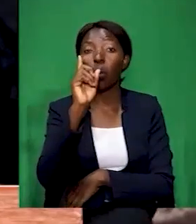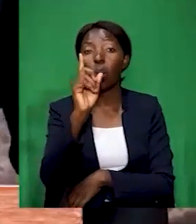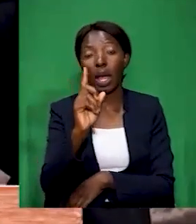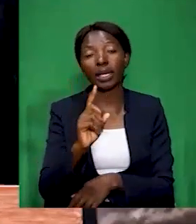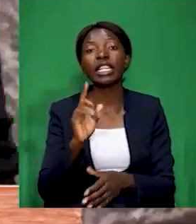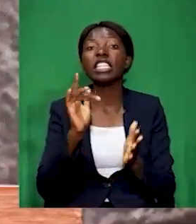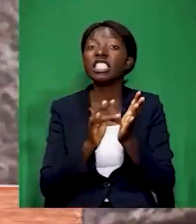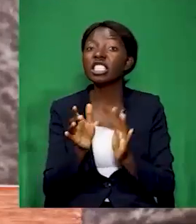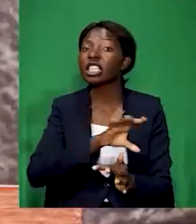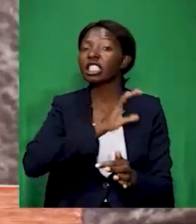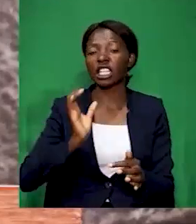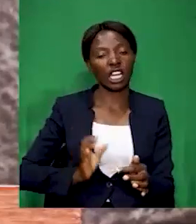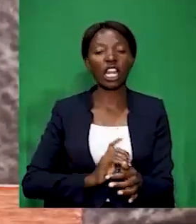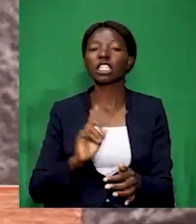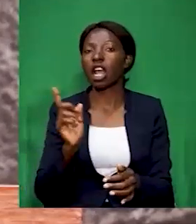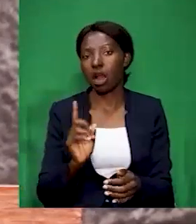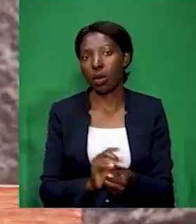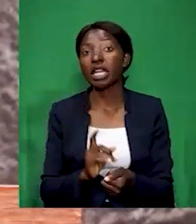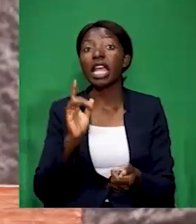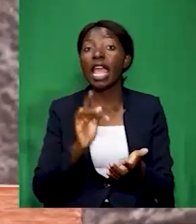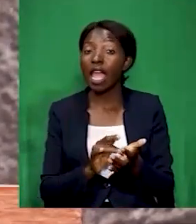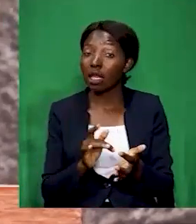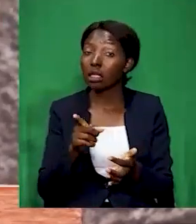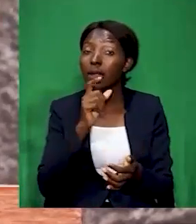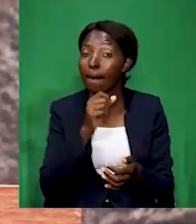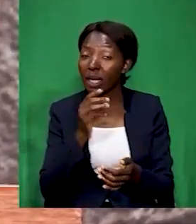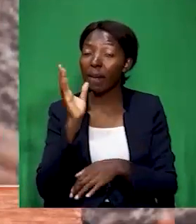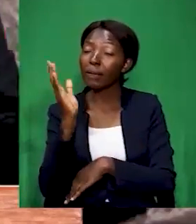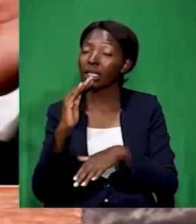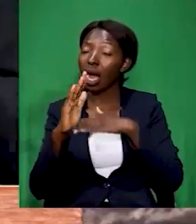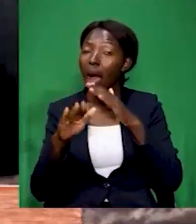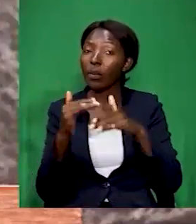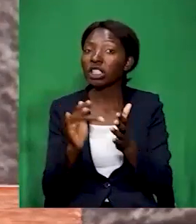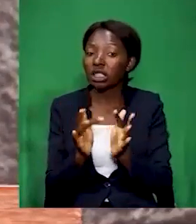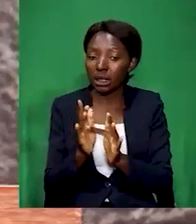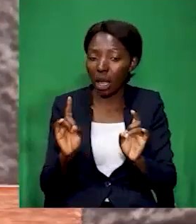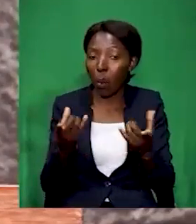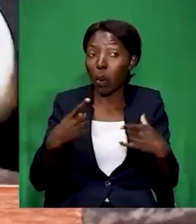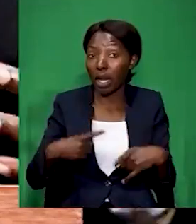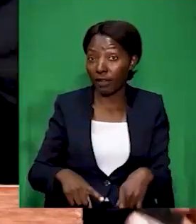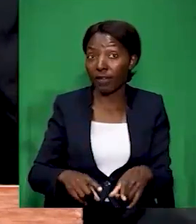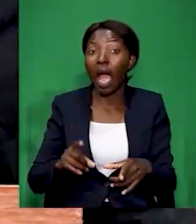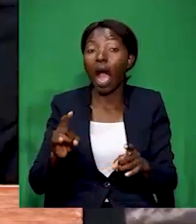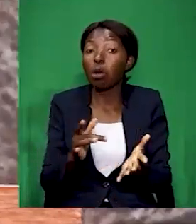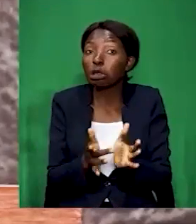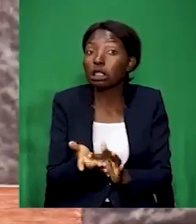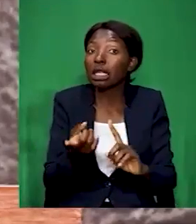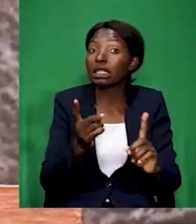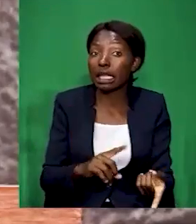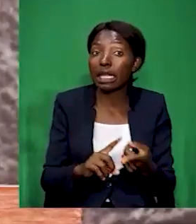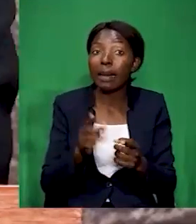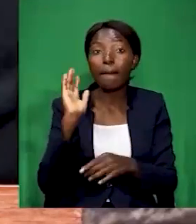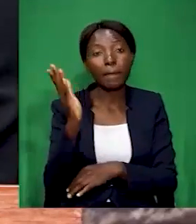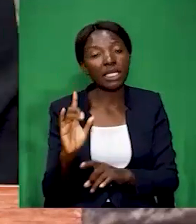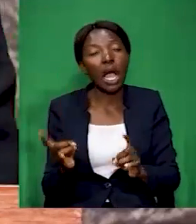chete Christ and Christ alone aiparidza Kristu kurarama kwake aiparidza Kristu kufa kwake